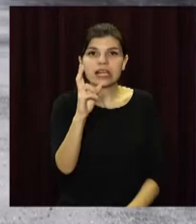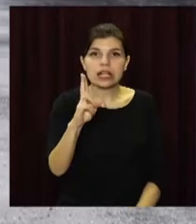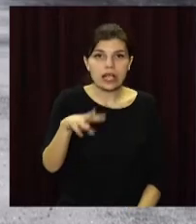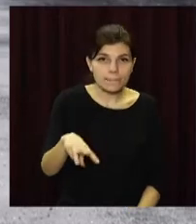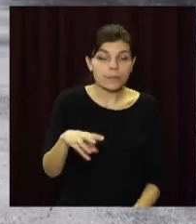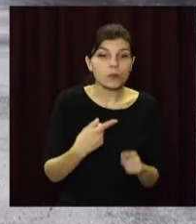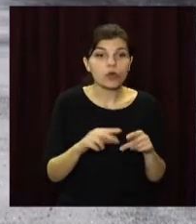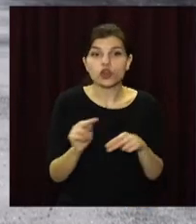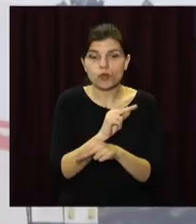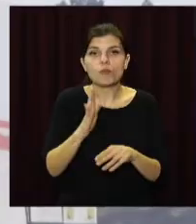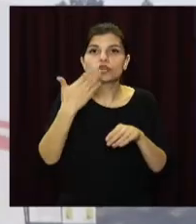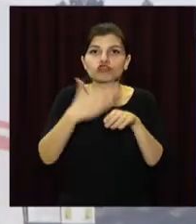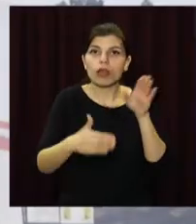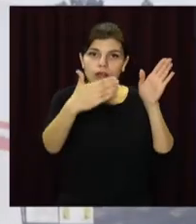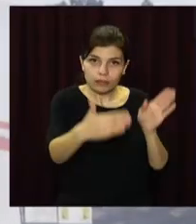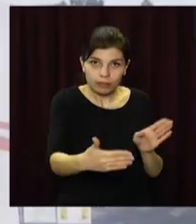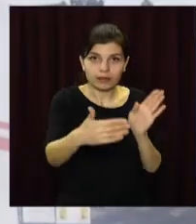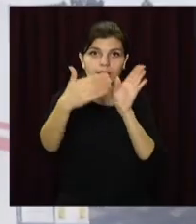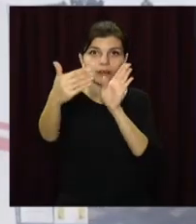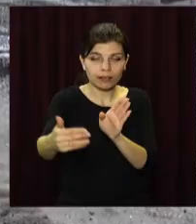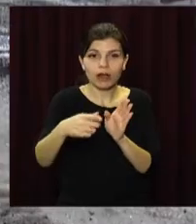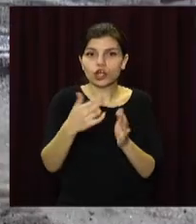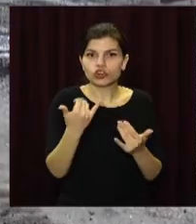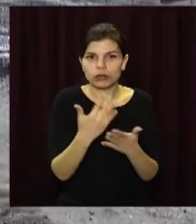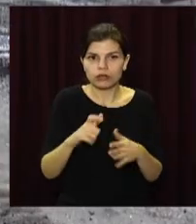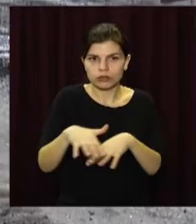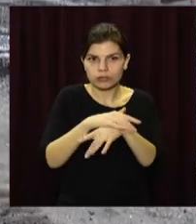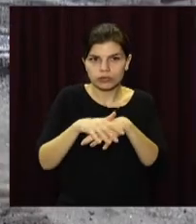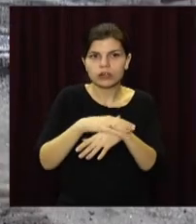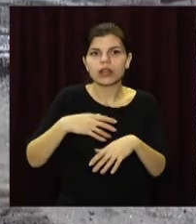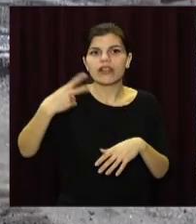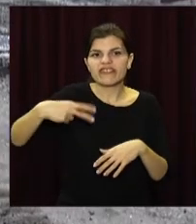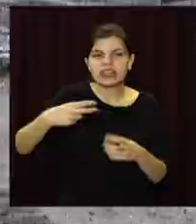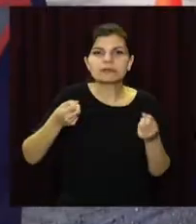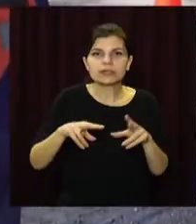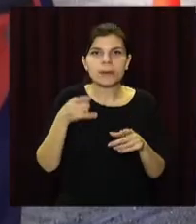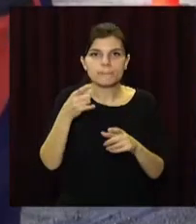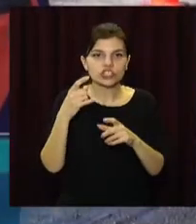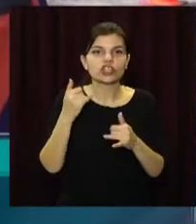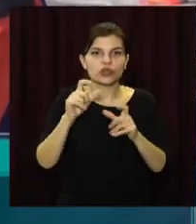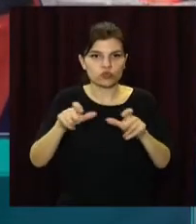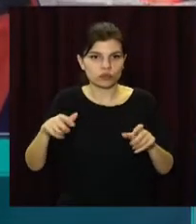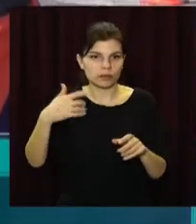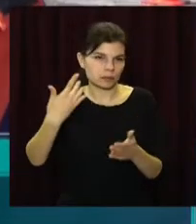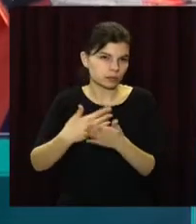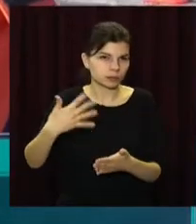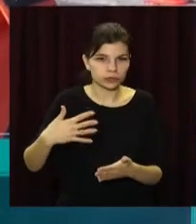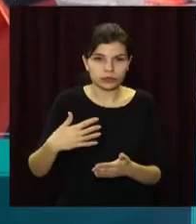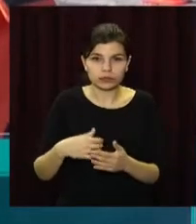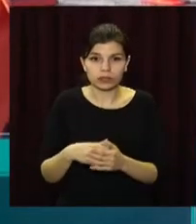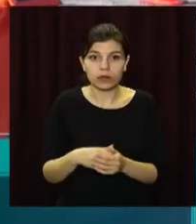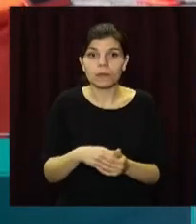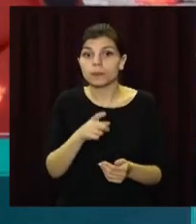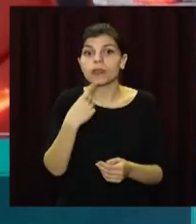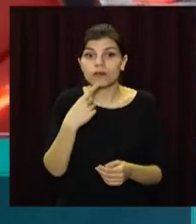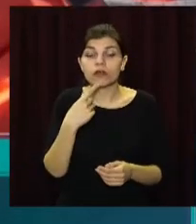її ремонтуватимуть частинами. Зараз тут працюють до півсотні людей та понад 20 одиниць спецтехніки. Уклон дороги задається ізначально